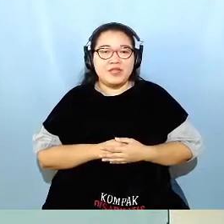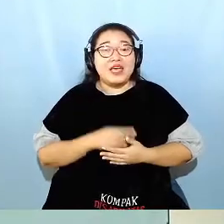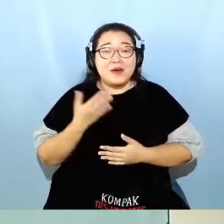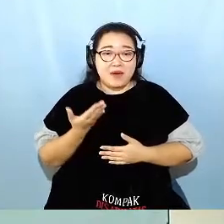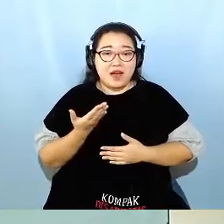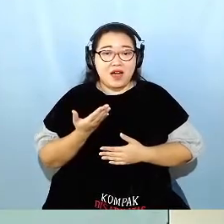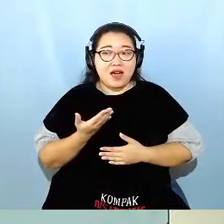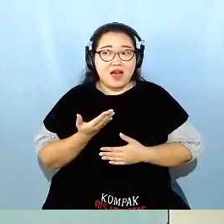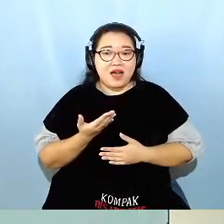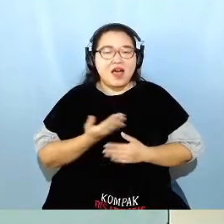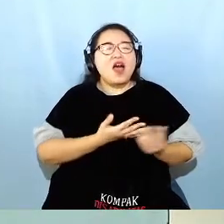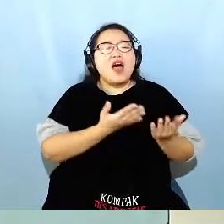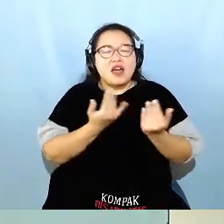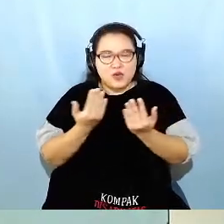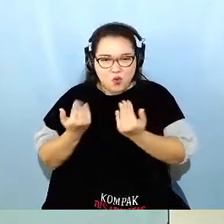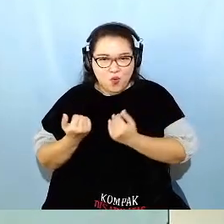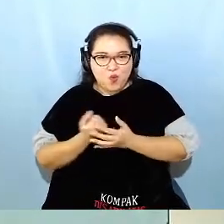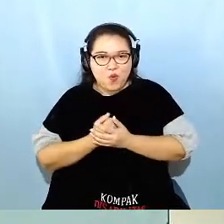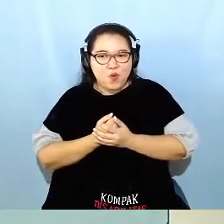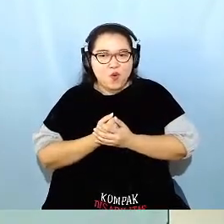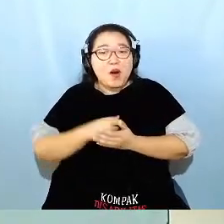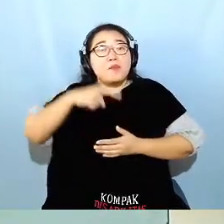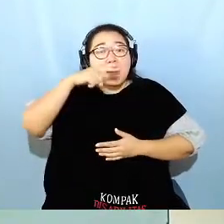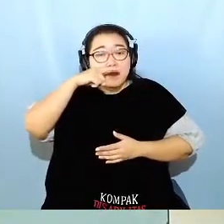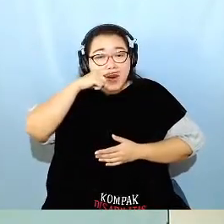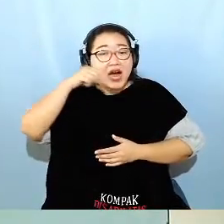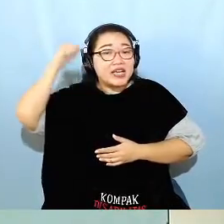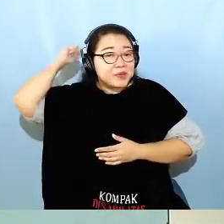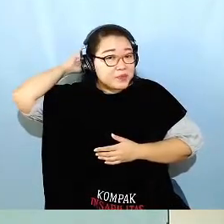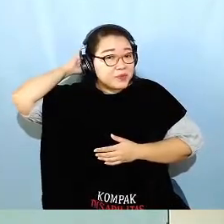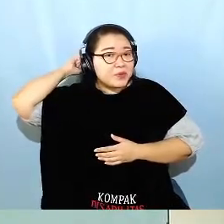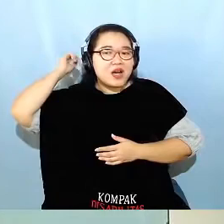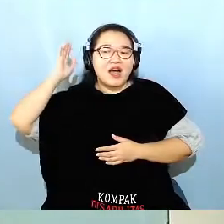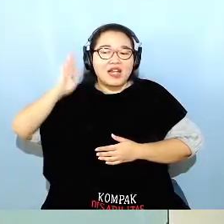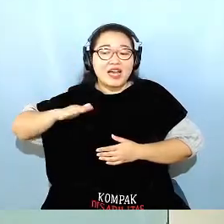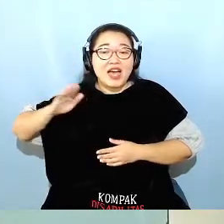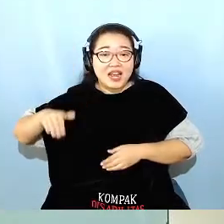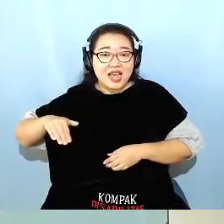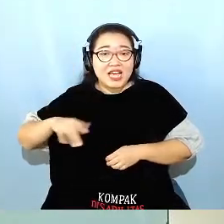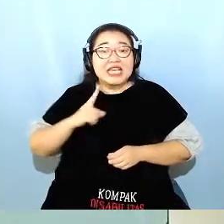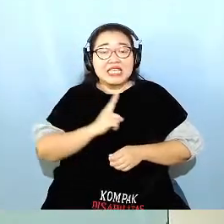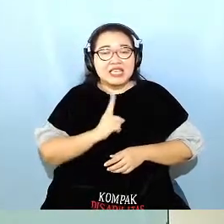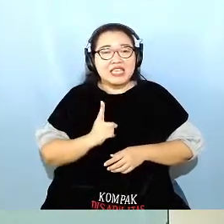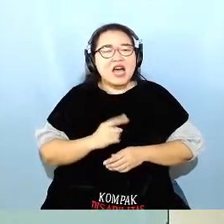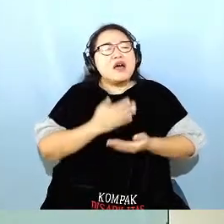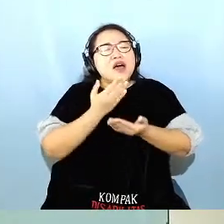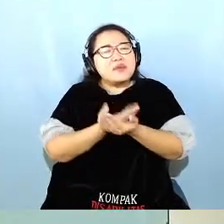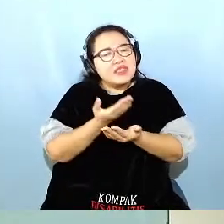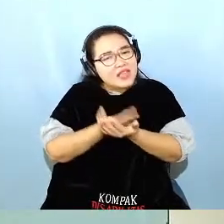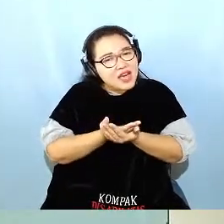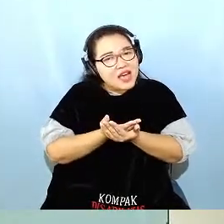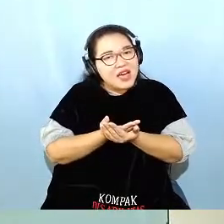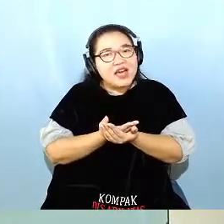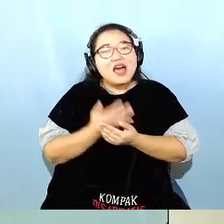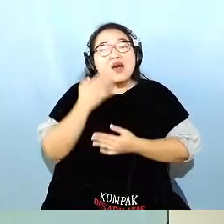pujian, mendapat peneguhan. Praktekan. Inilah yang saya ajakkan ketika